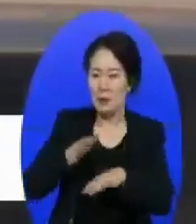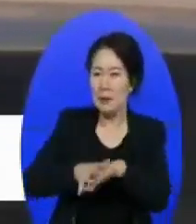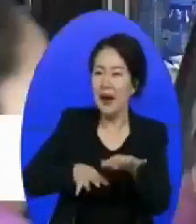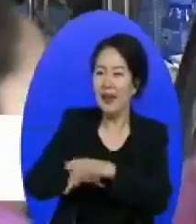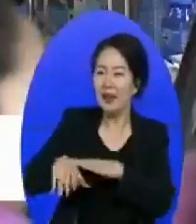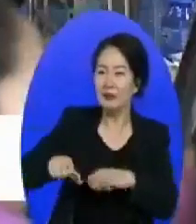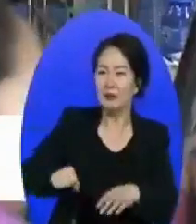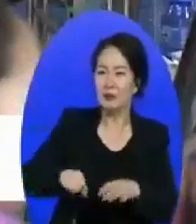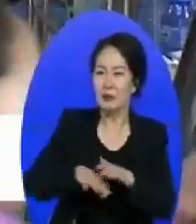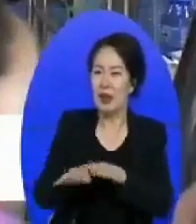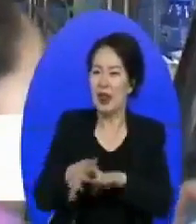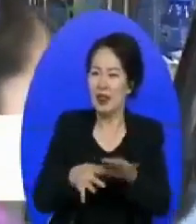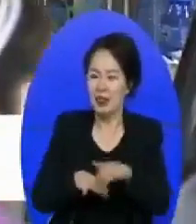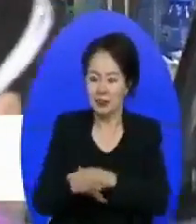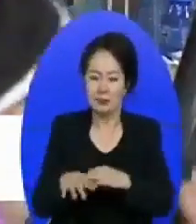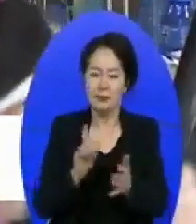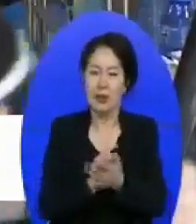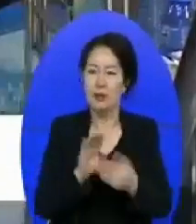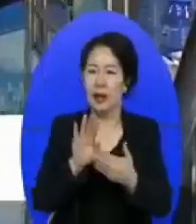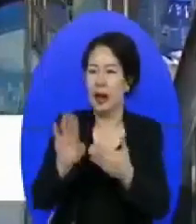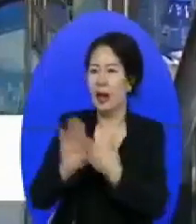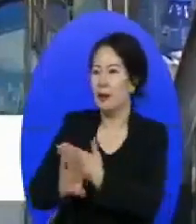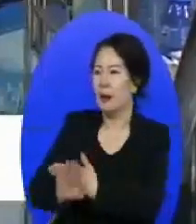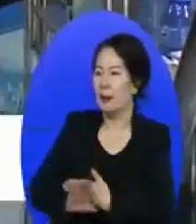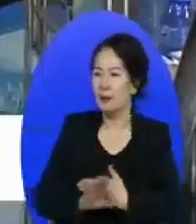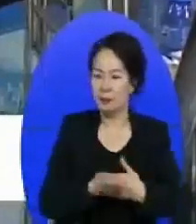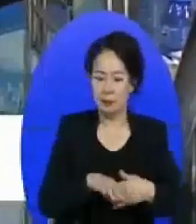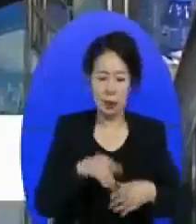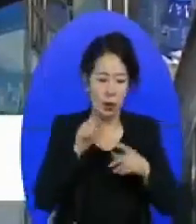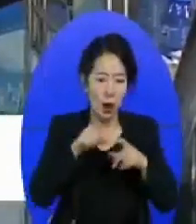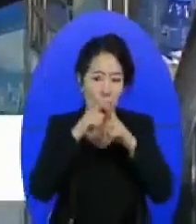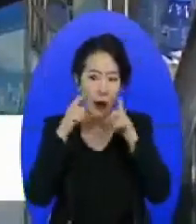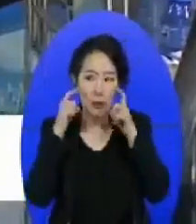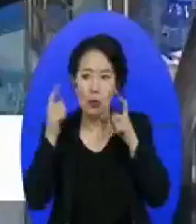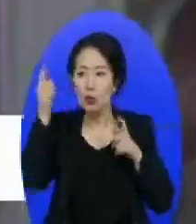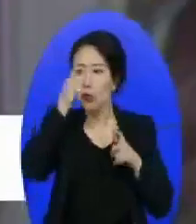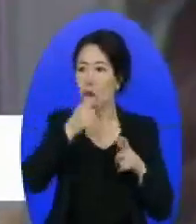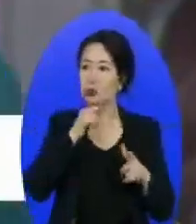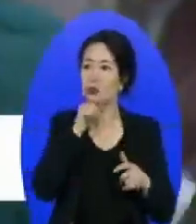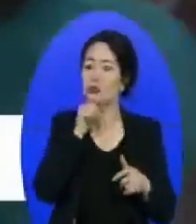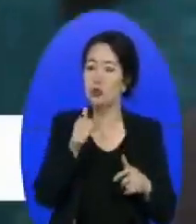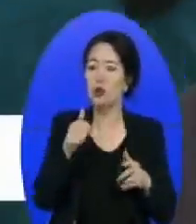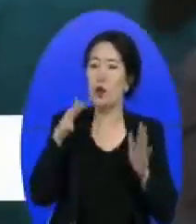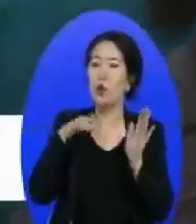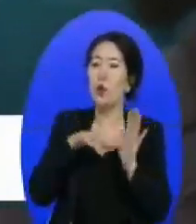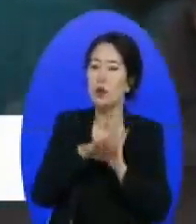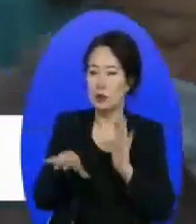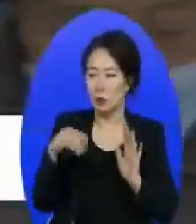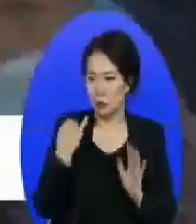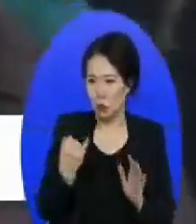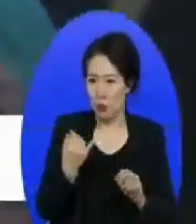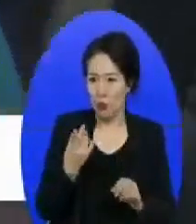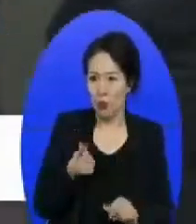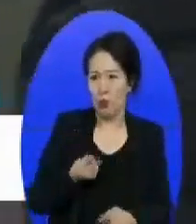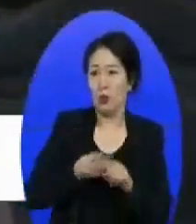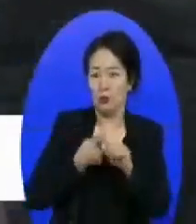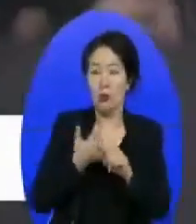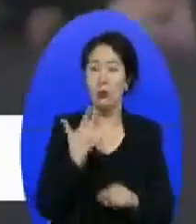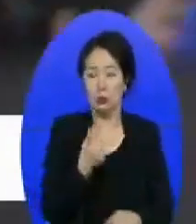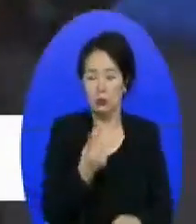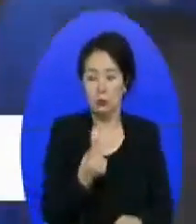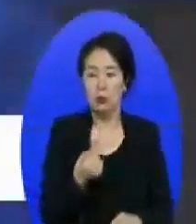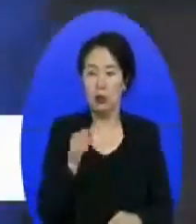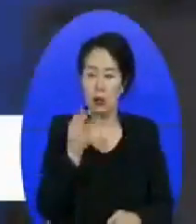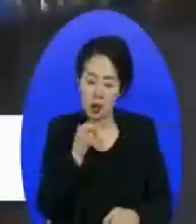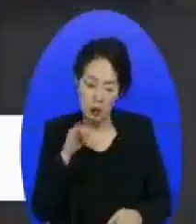бэлийн өмсөн өөрийгөө хамгаалж байна. Манай улсад амны хаалт огт олдохгүй байгаа бус хүртээмж юм уу? Үнэн өссөн нь бодит үнэн.